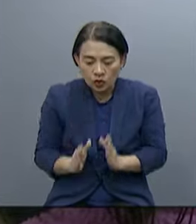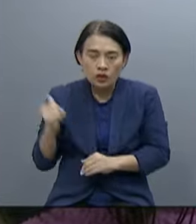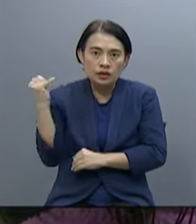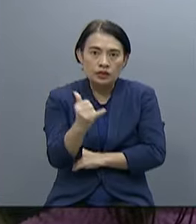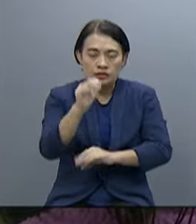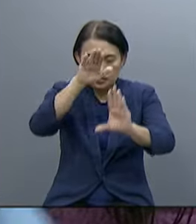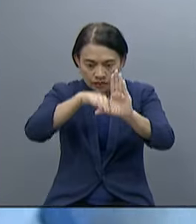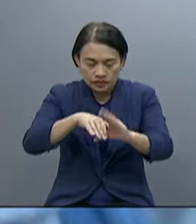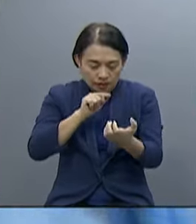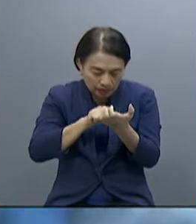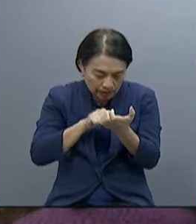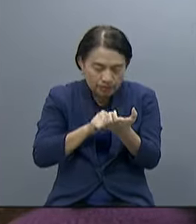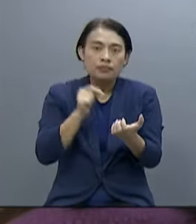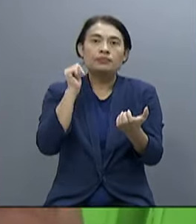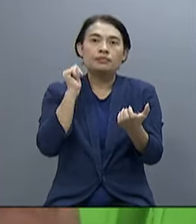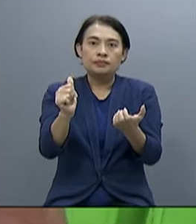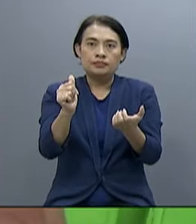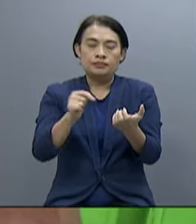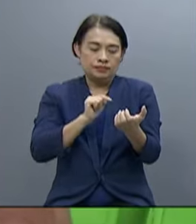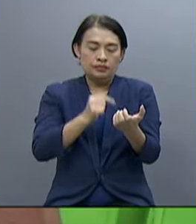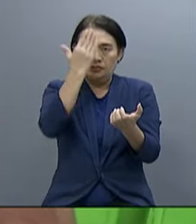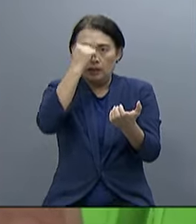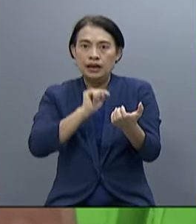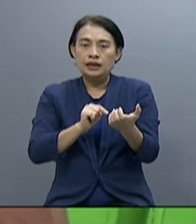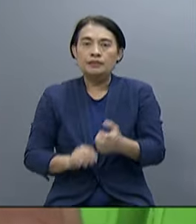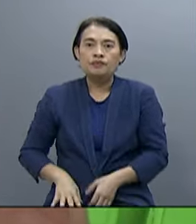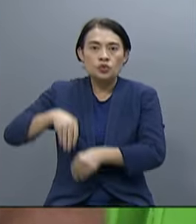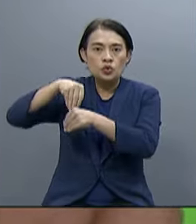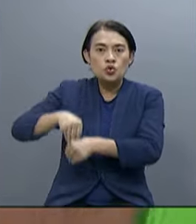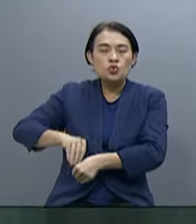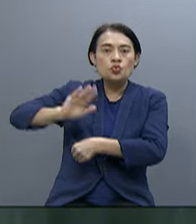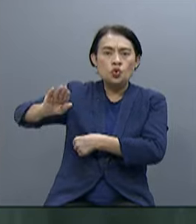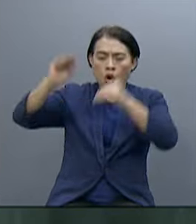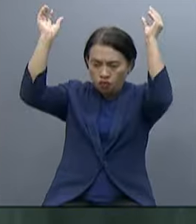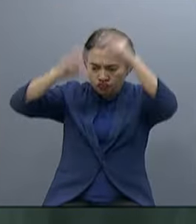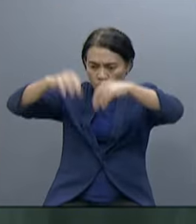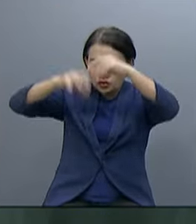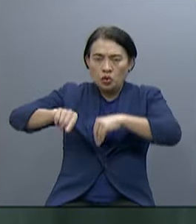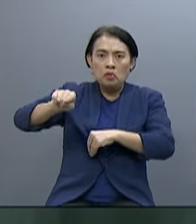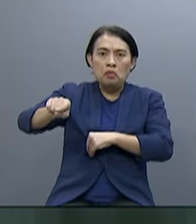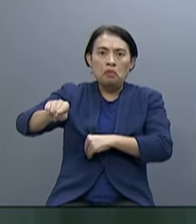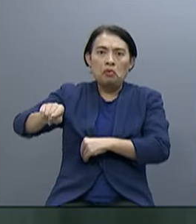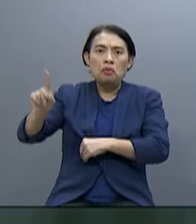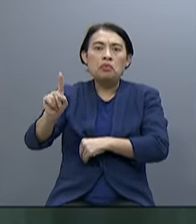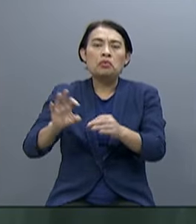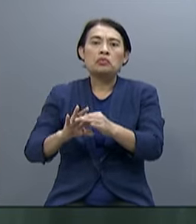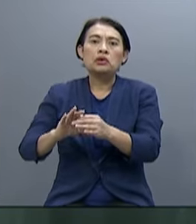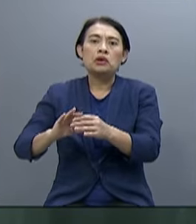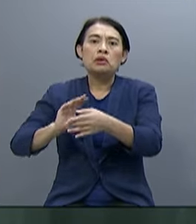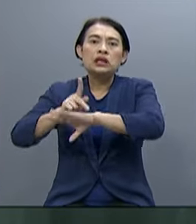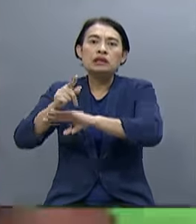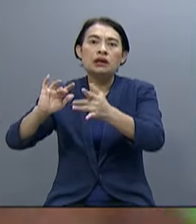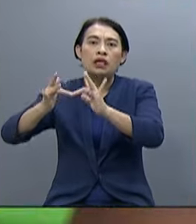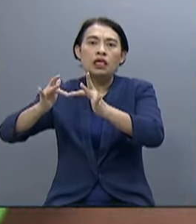านมือถือสมาร์ทโฟนให้เพราะในพื้นที่ของตัวเองฝนตกสัญญาณเน็ตไม่มีก็ลงทะเบียนไม่ได้ค่ะ